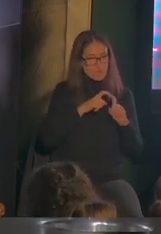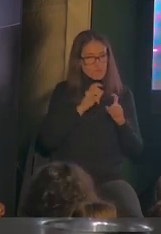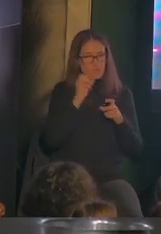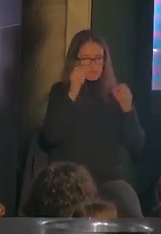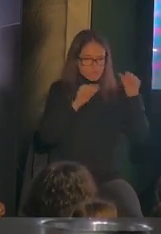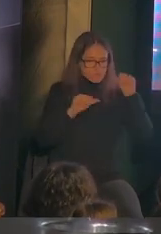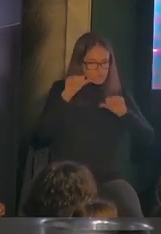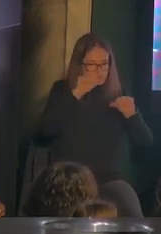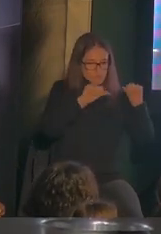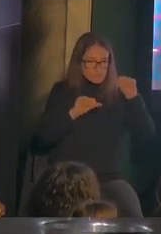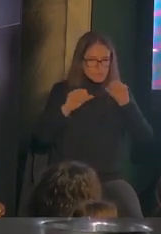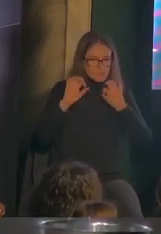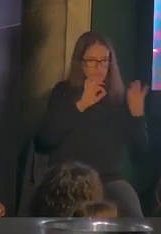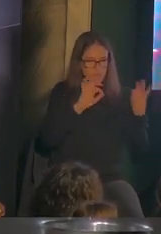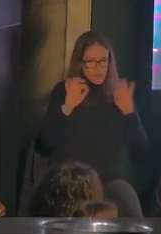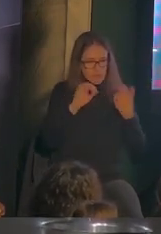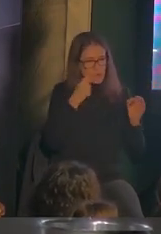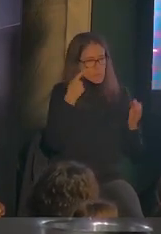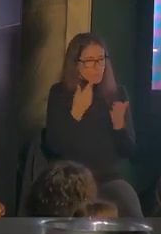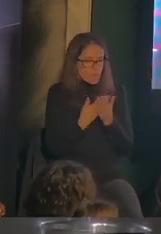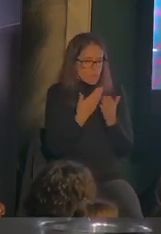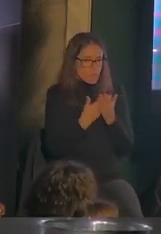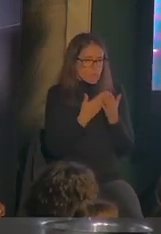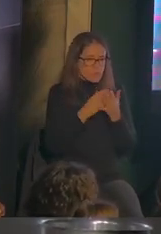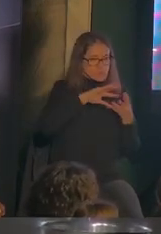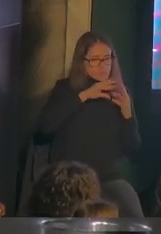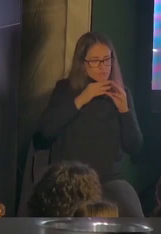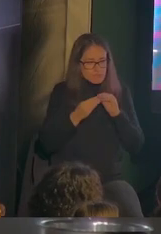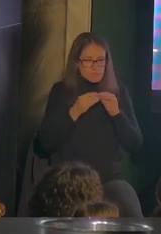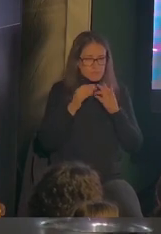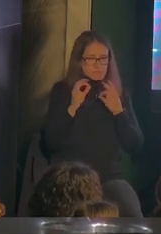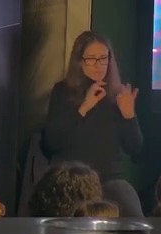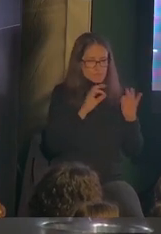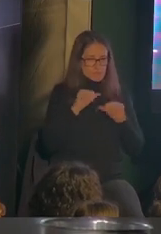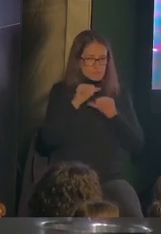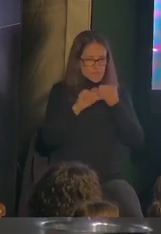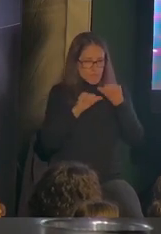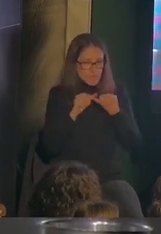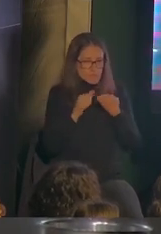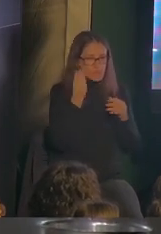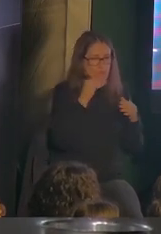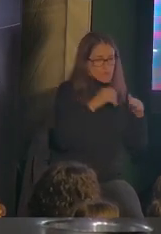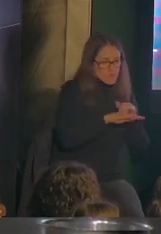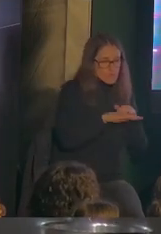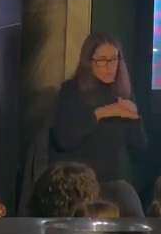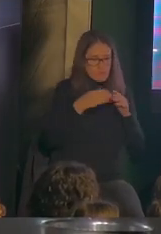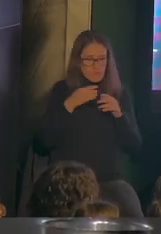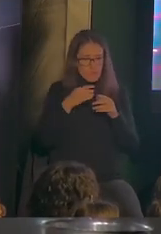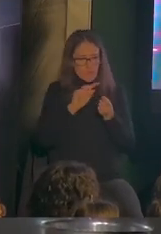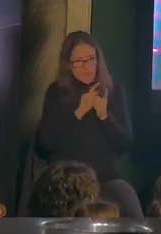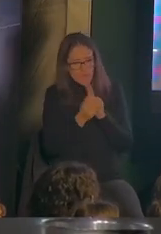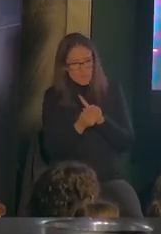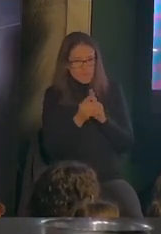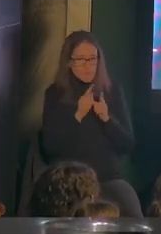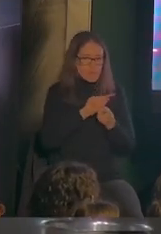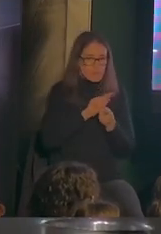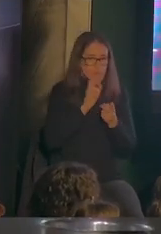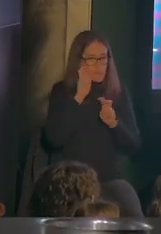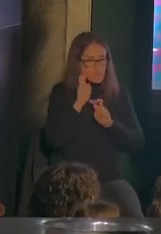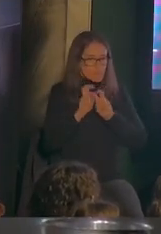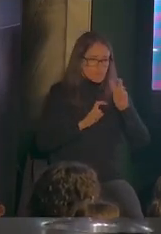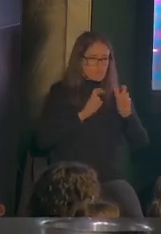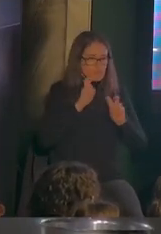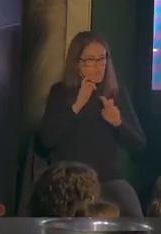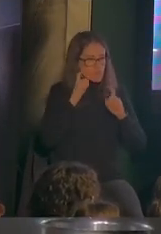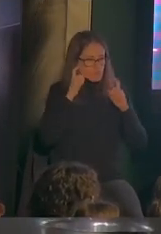formulant i fent proves i anar-ho afinant, fent diferents processos, congela, descongela, ara això, ara canvia això, que vull dir, perquè